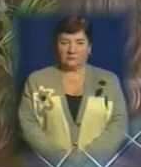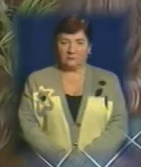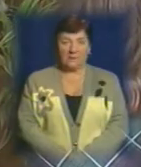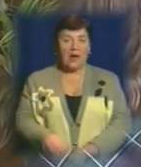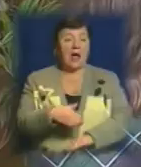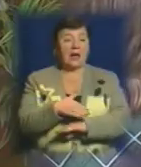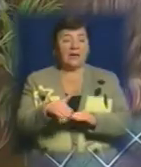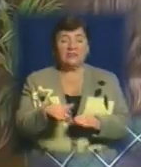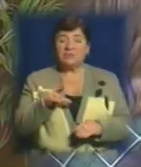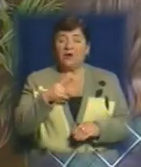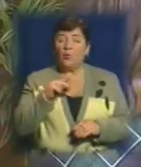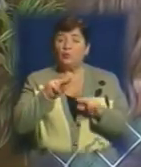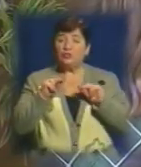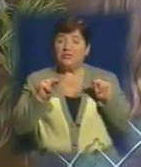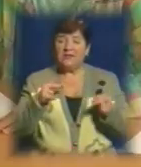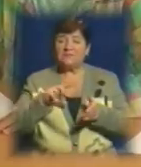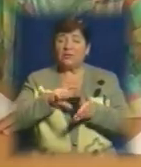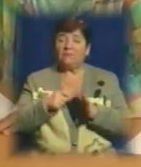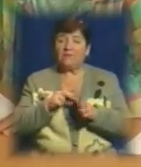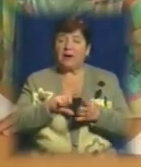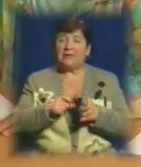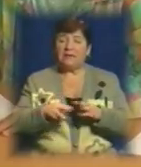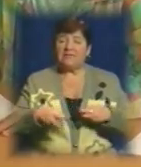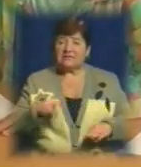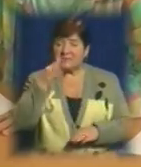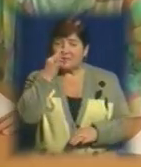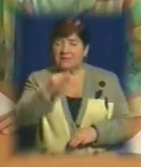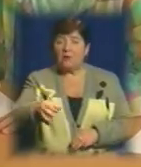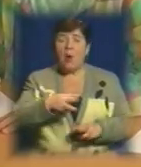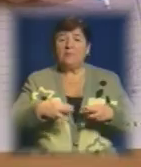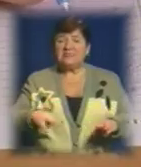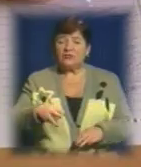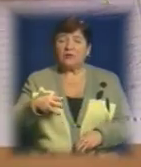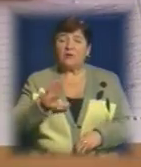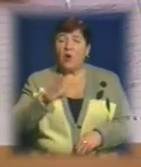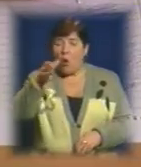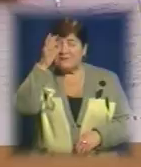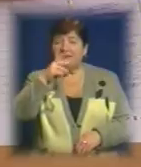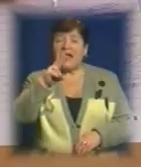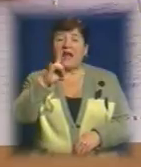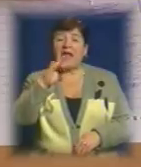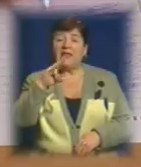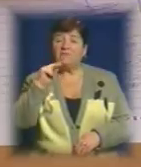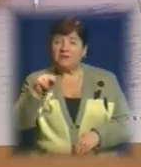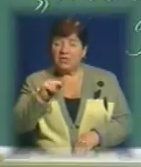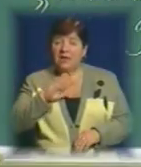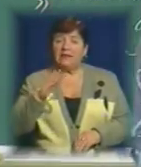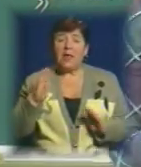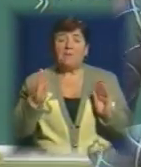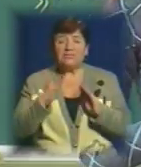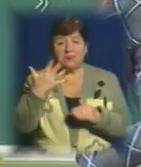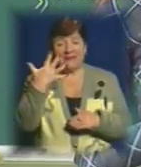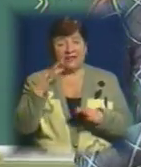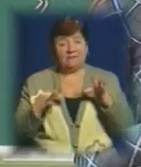граничні розміри надбавок для вчителів встановив Кабінет міністрів. Про це сказала міністр освіти Лілія Гриневич. Нижня межа надбавки має складати не менше